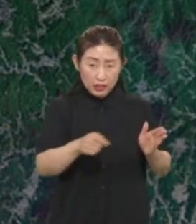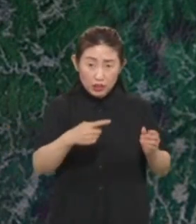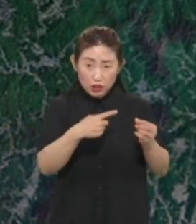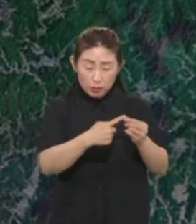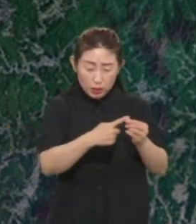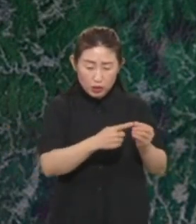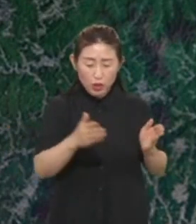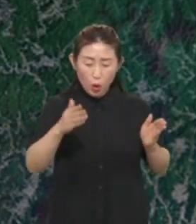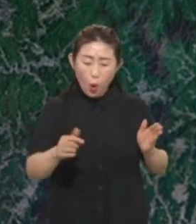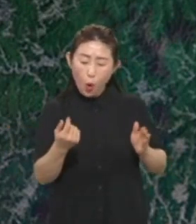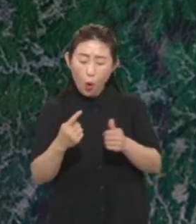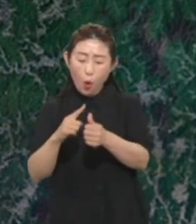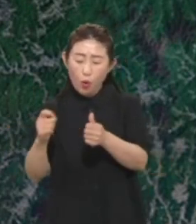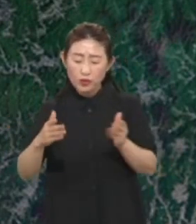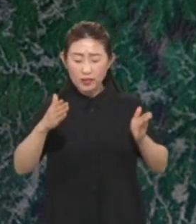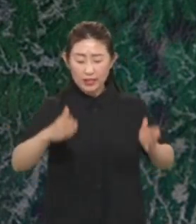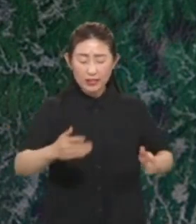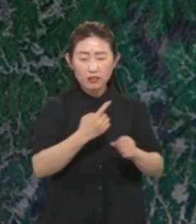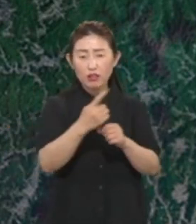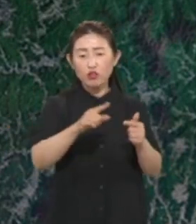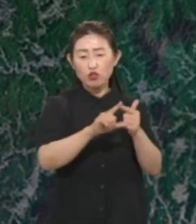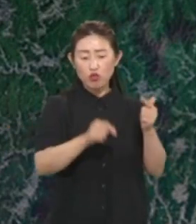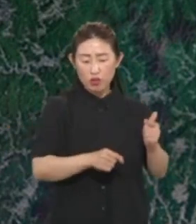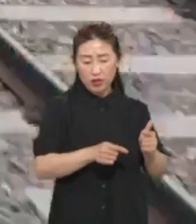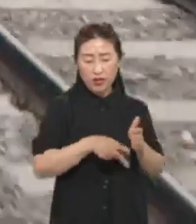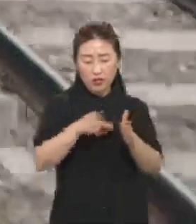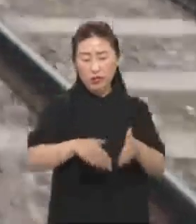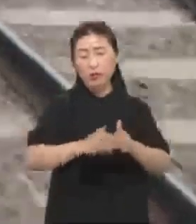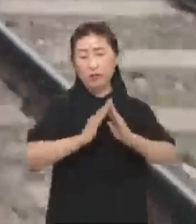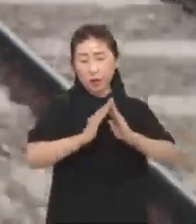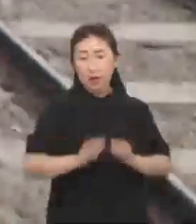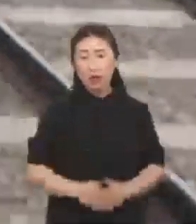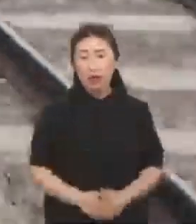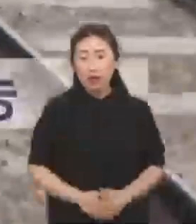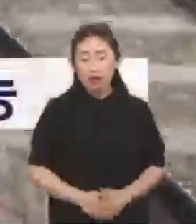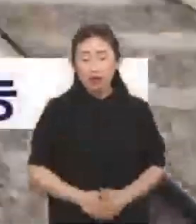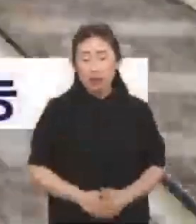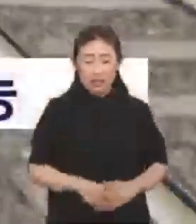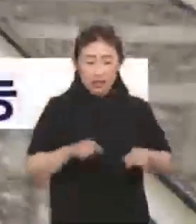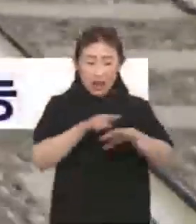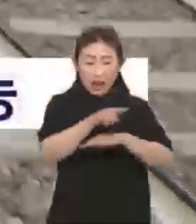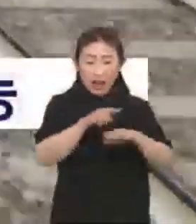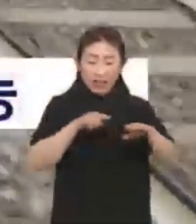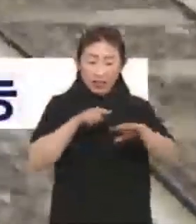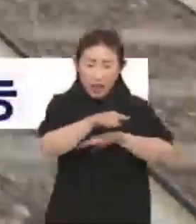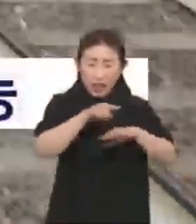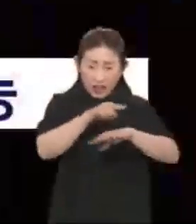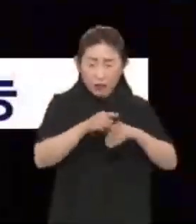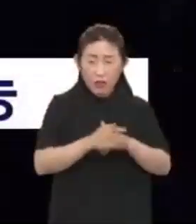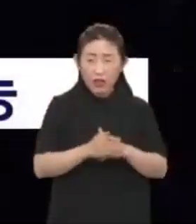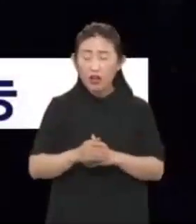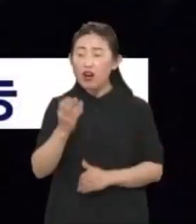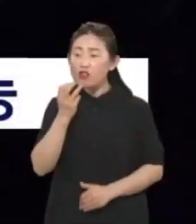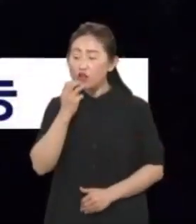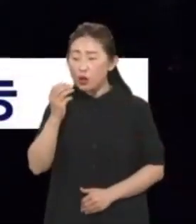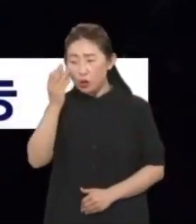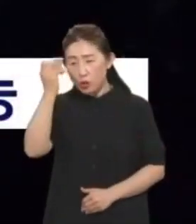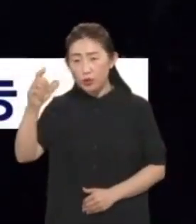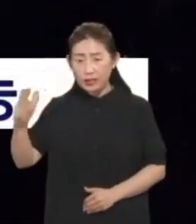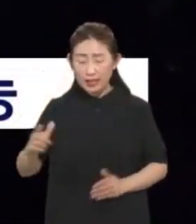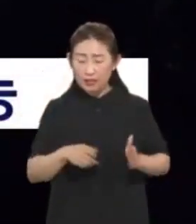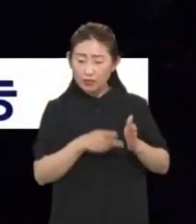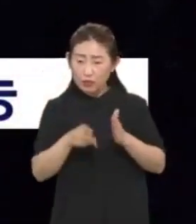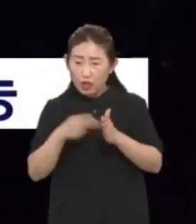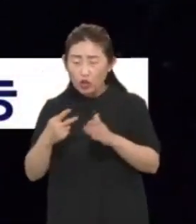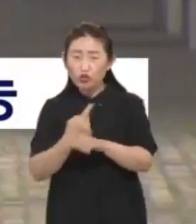1단계인 홍성까지 구간이 내년 6월 준공합니다. 단선으로 달리면 홍성에서 서울 용산까지 운행 시간이